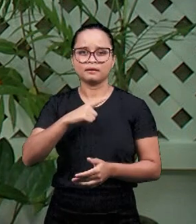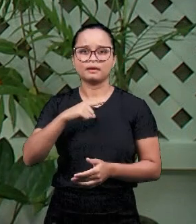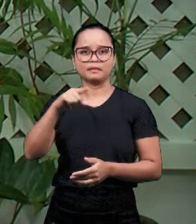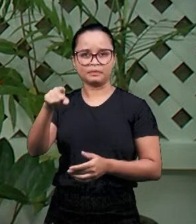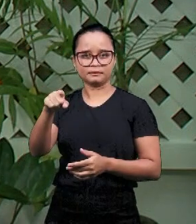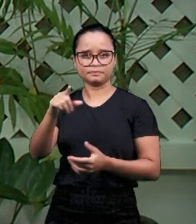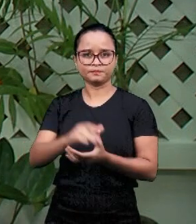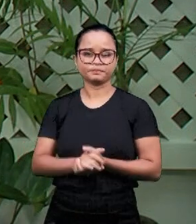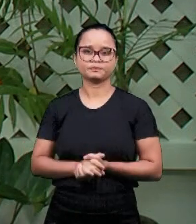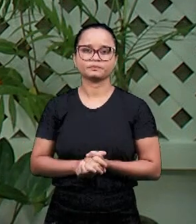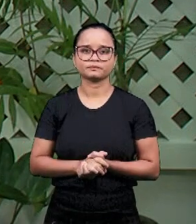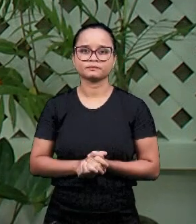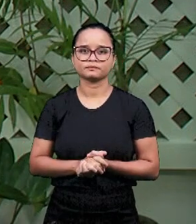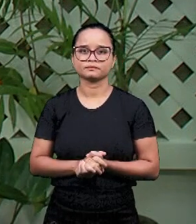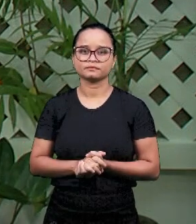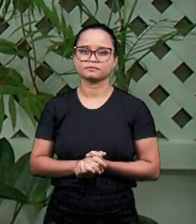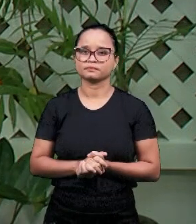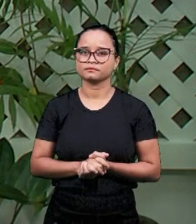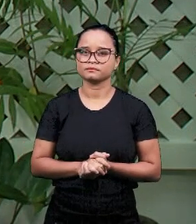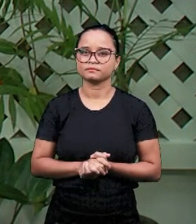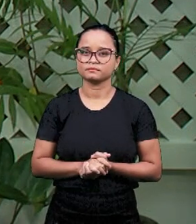la mission Maranatha.